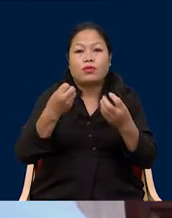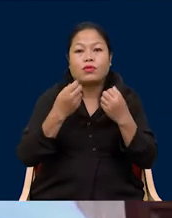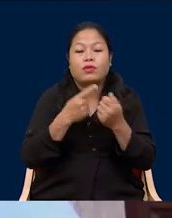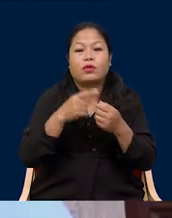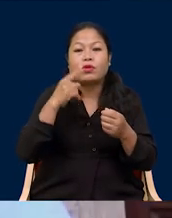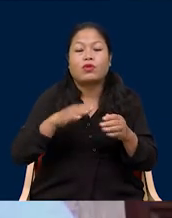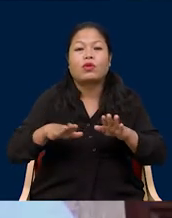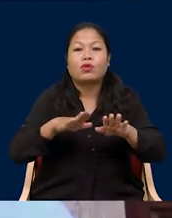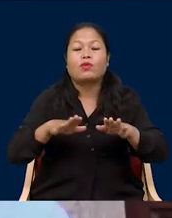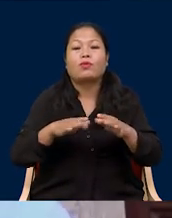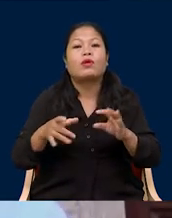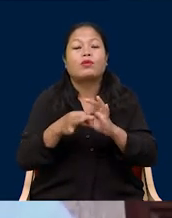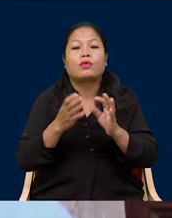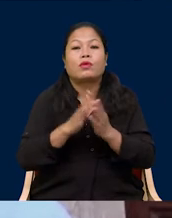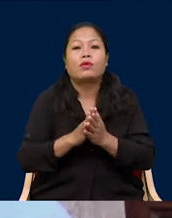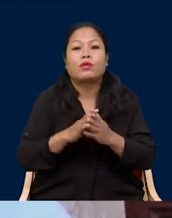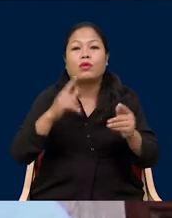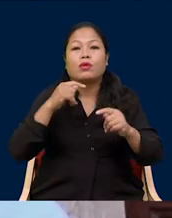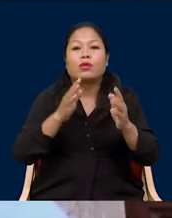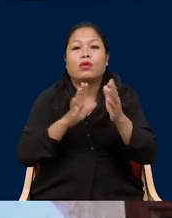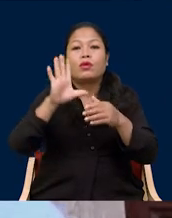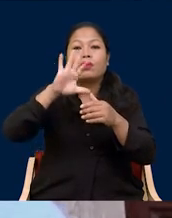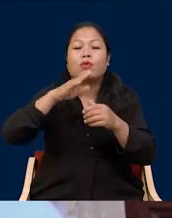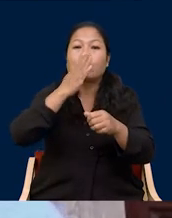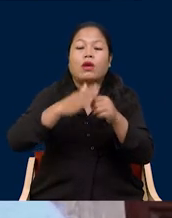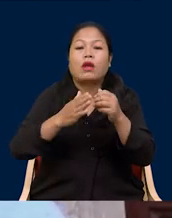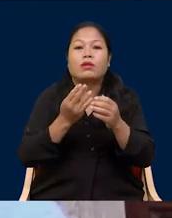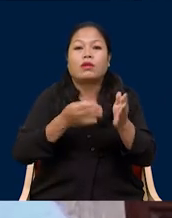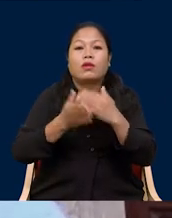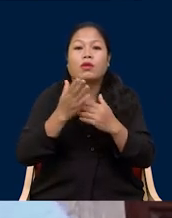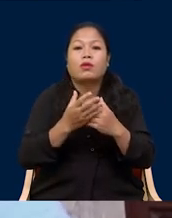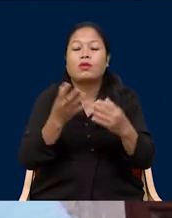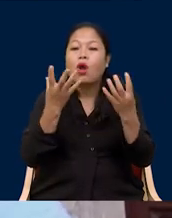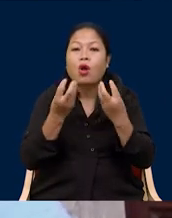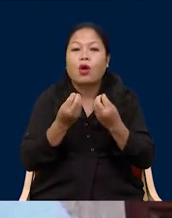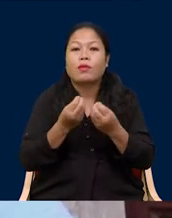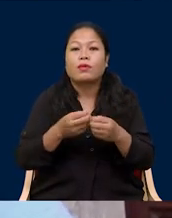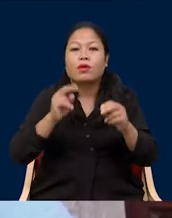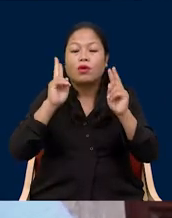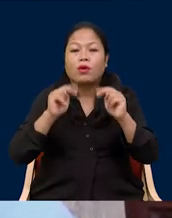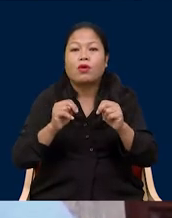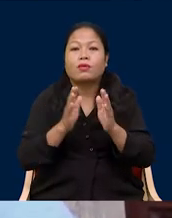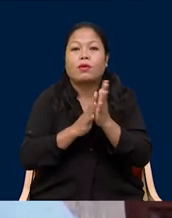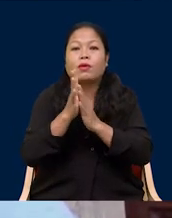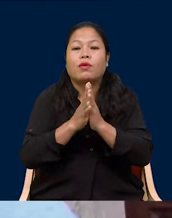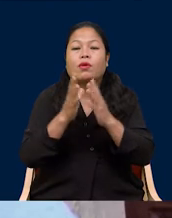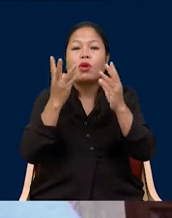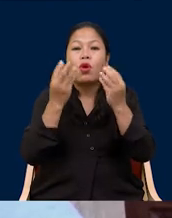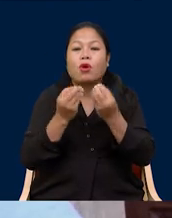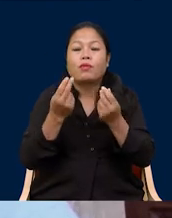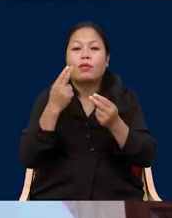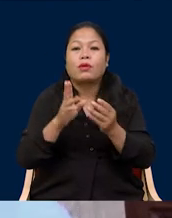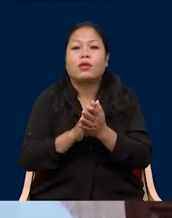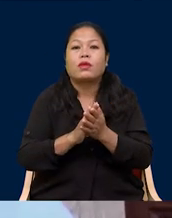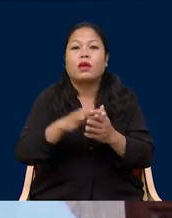यो ब्यालेन्स चाहिँ हामीले मिलाउनु पर्ने हुन्छ किनभने रुख काट्दै गएर रुख नै एकदम कम अवस्थामा वन जङ्गल नै कम